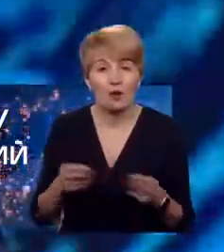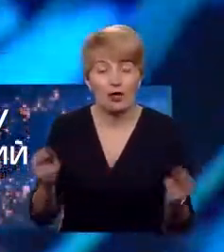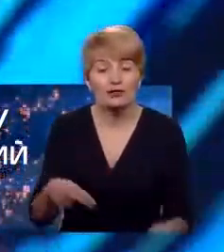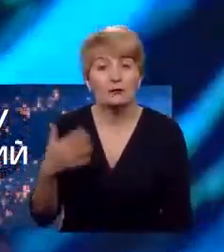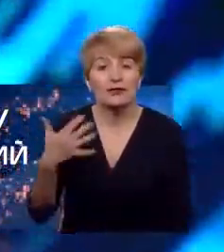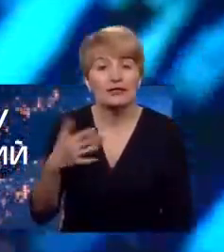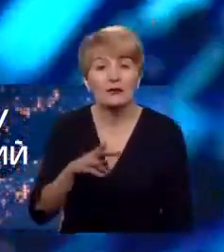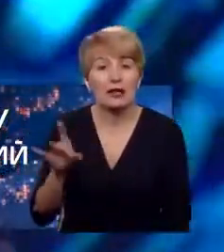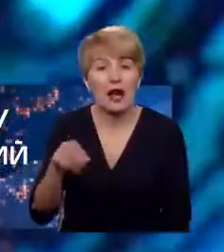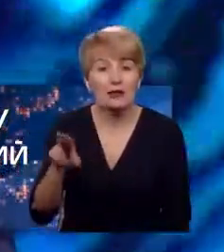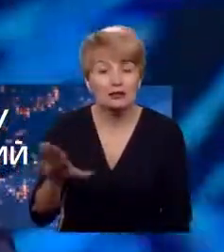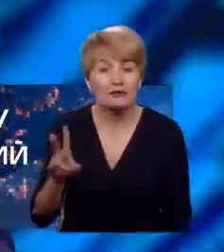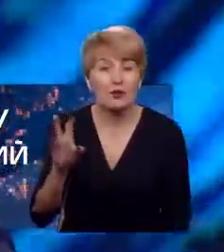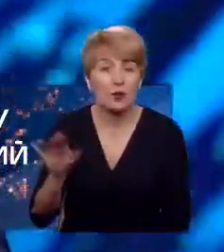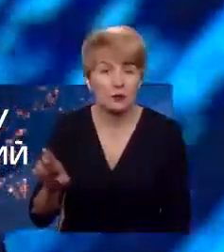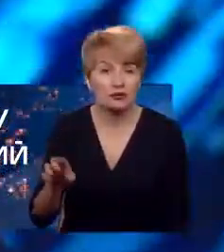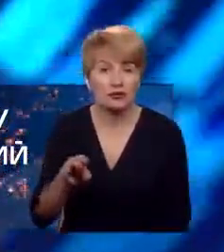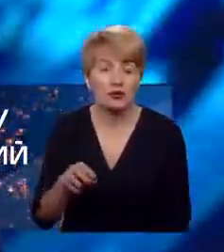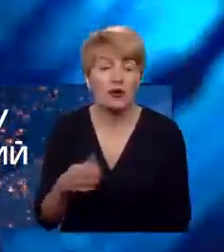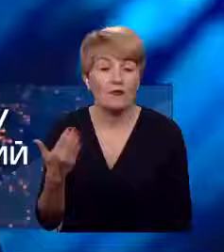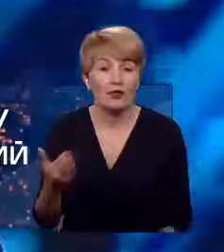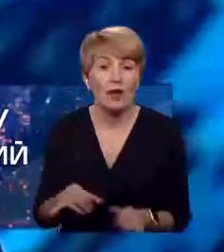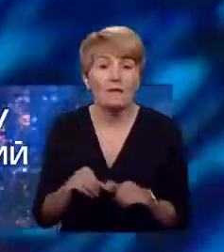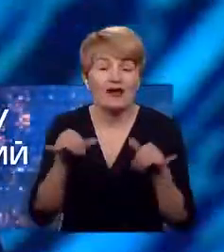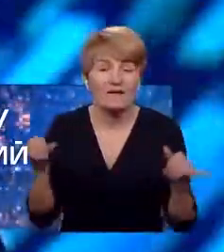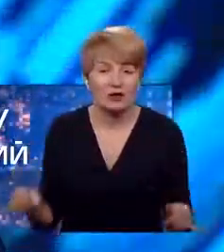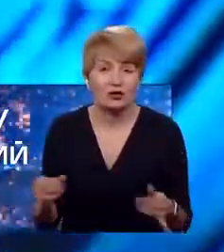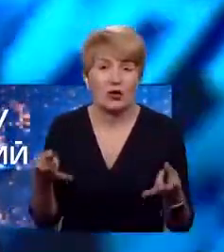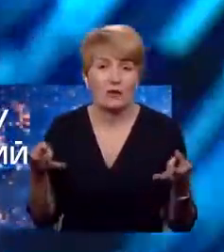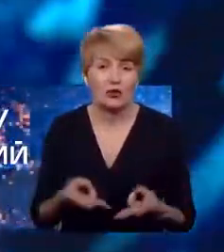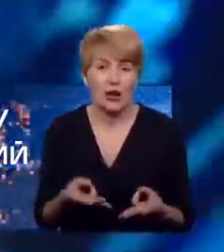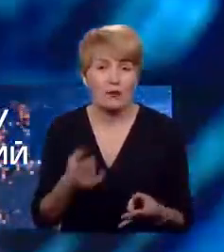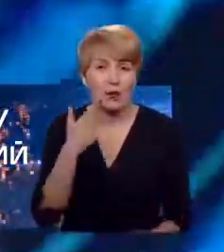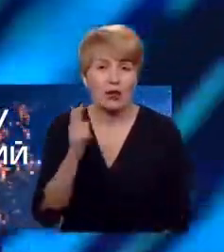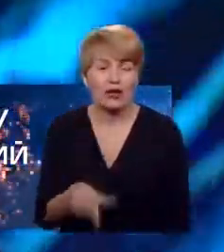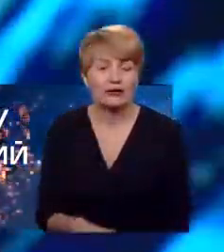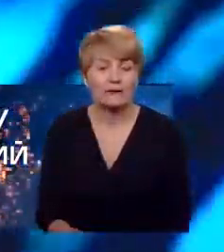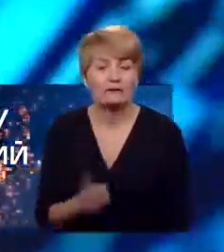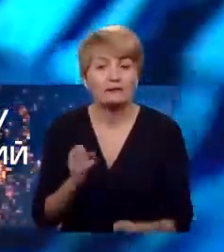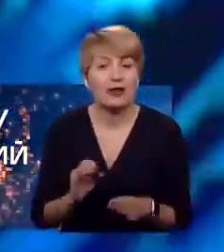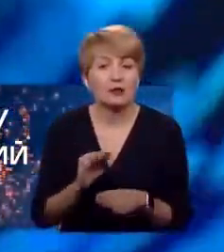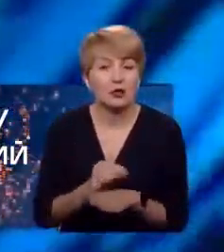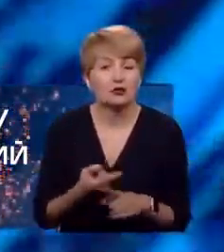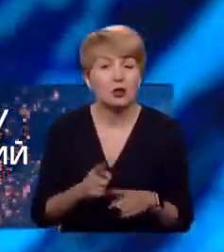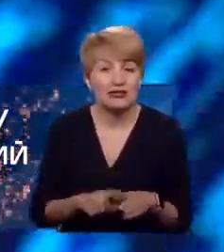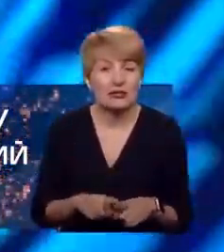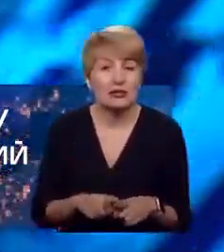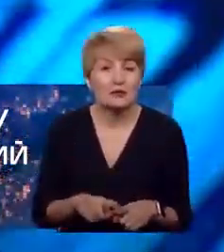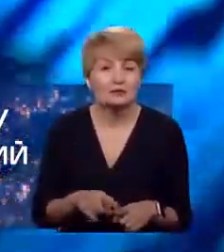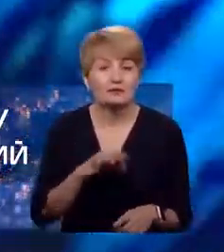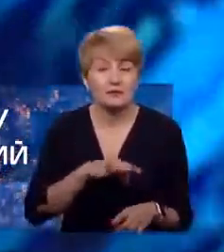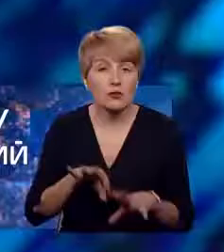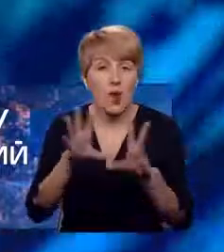кубічних метрів, вони кардинально перевищували потреби України. На додаток до цих обсягів на